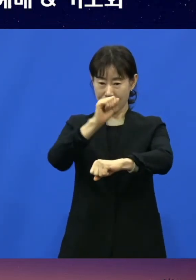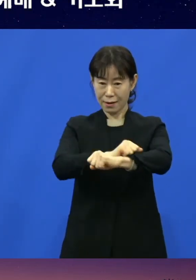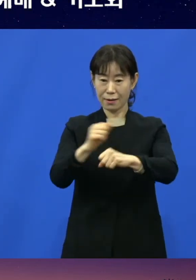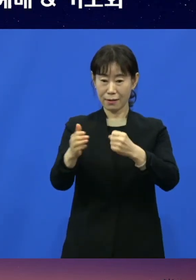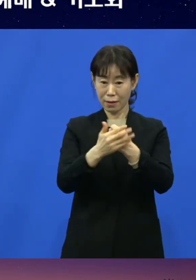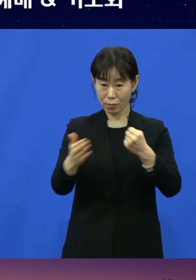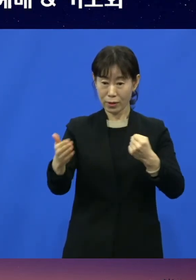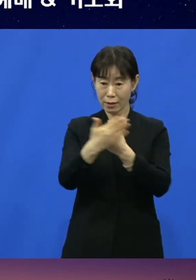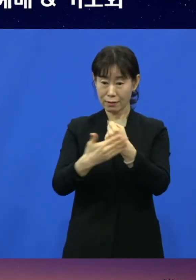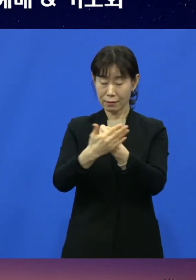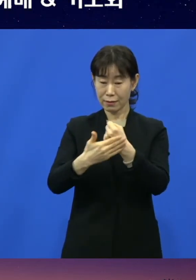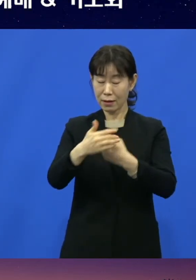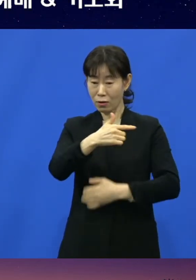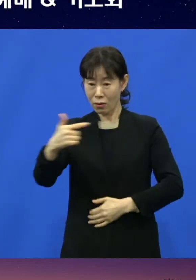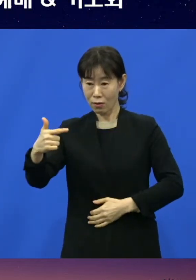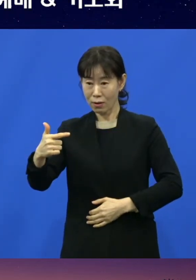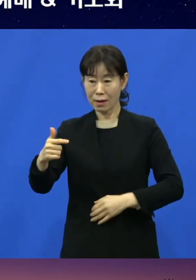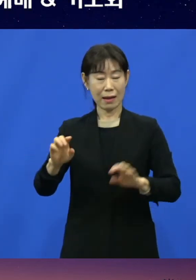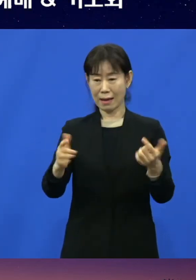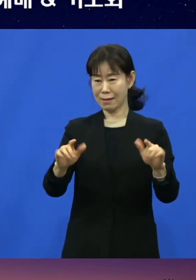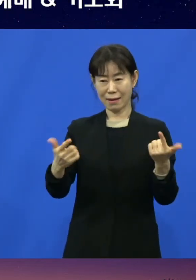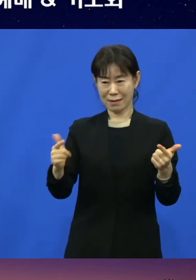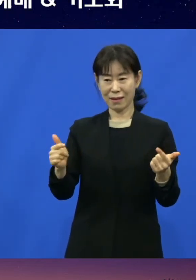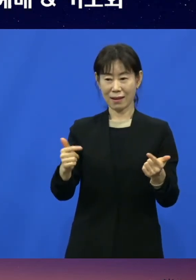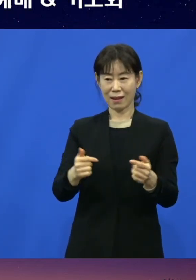존재가 딱 만나는 날인 거예요.